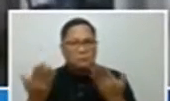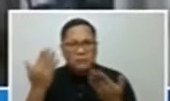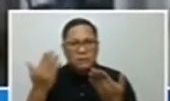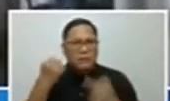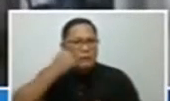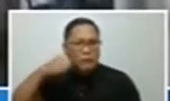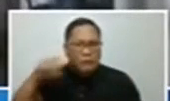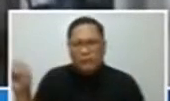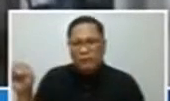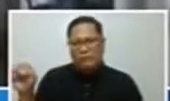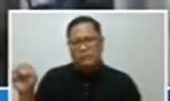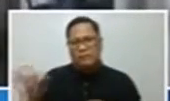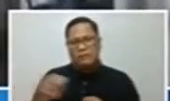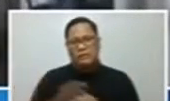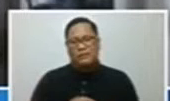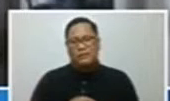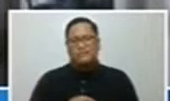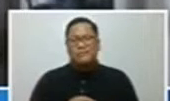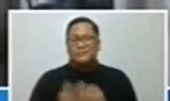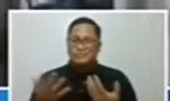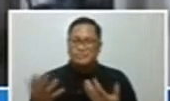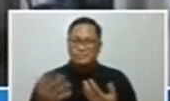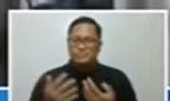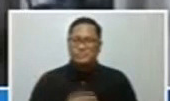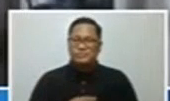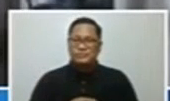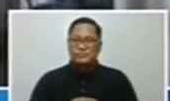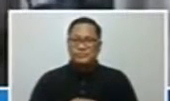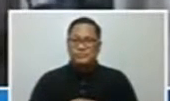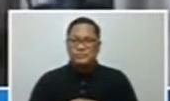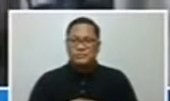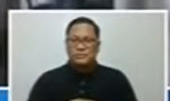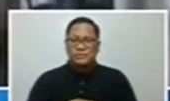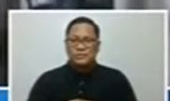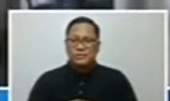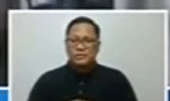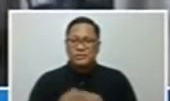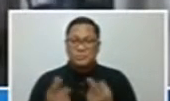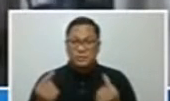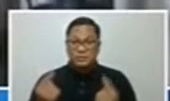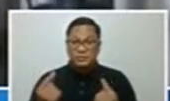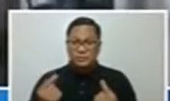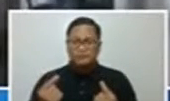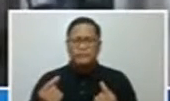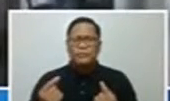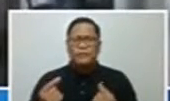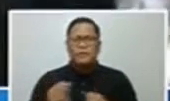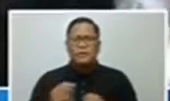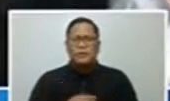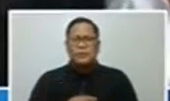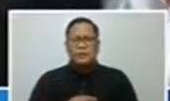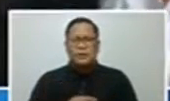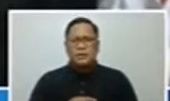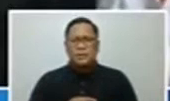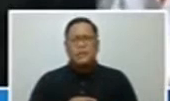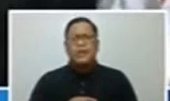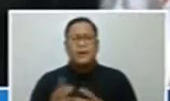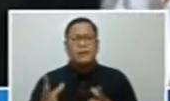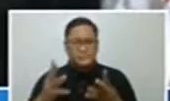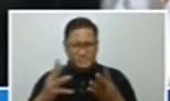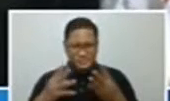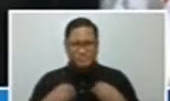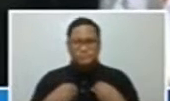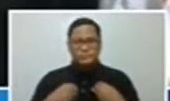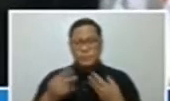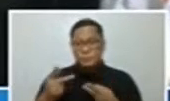of LSIs going to Region 8. Check Ed, good morning po. Dahil sa pagdami